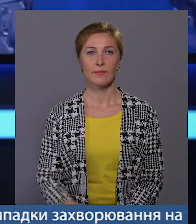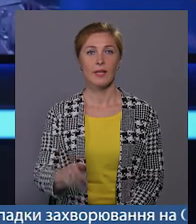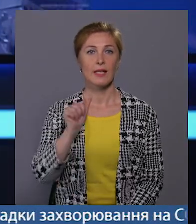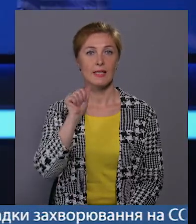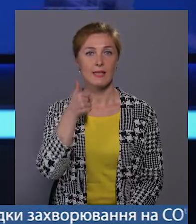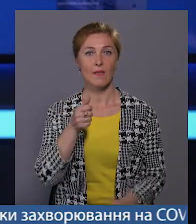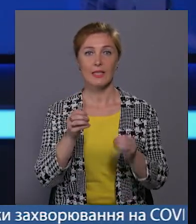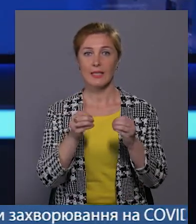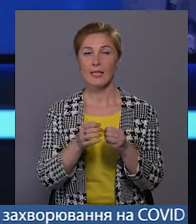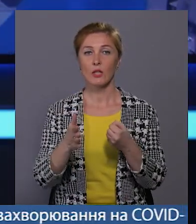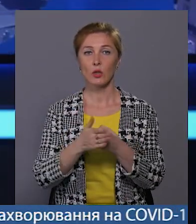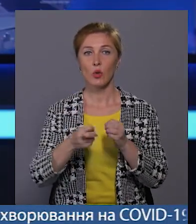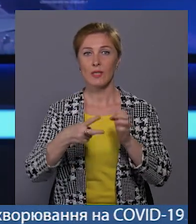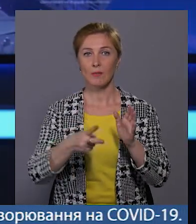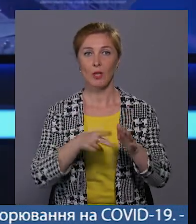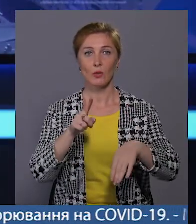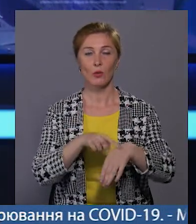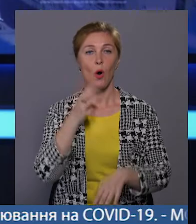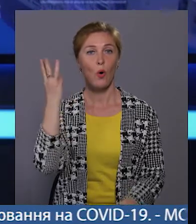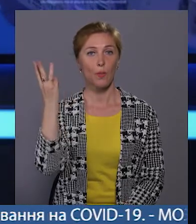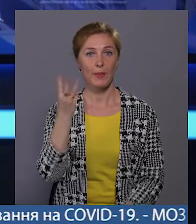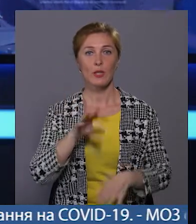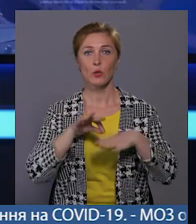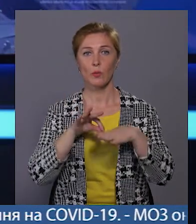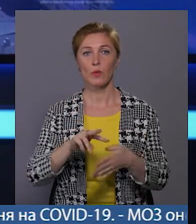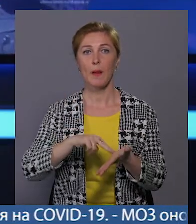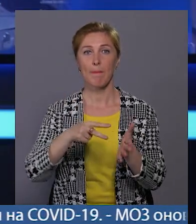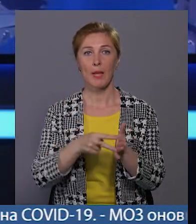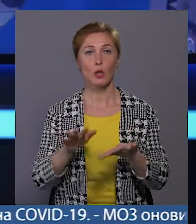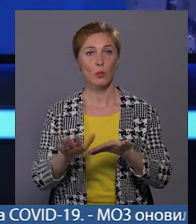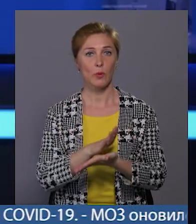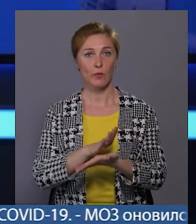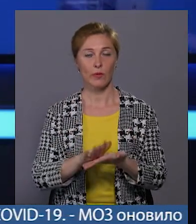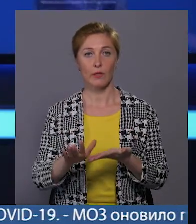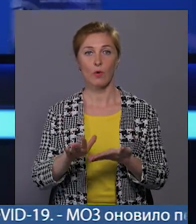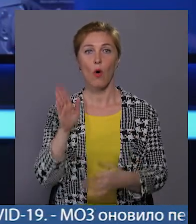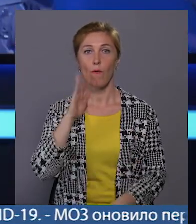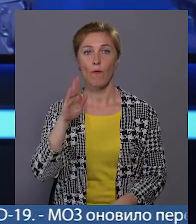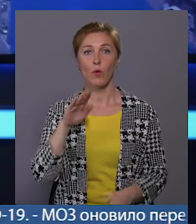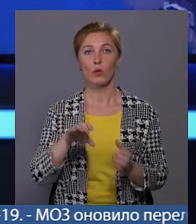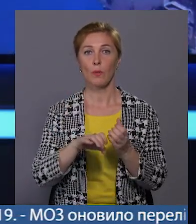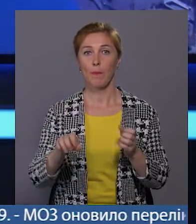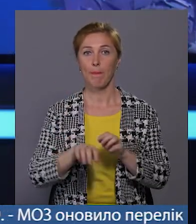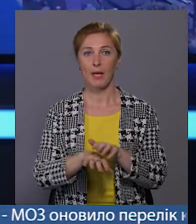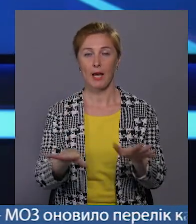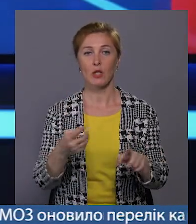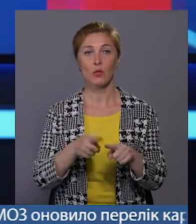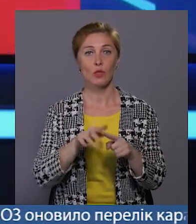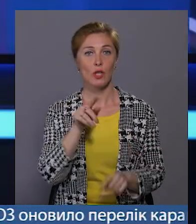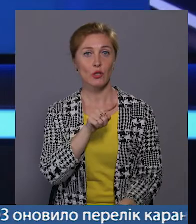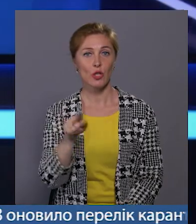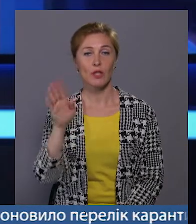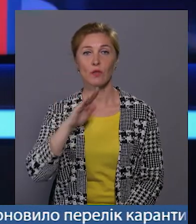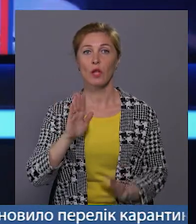Завтра з 10 до 17 години у Хмельницькому проведуть планову промивку та знезараження водопровідних мереж. У цей час вода